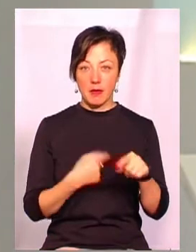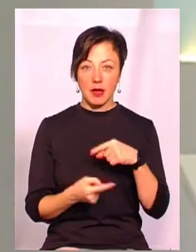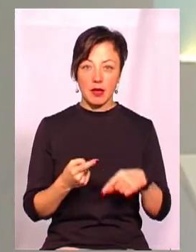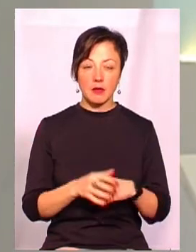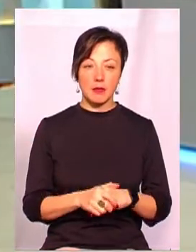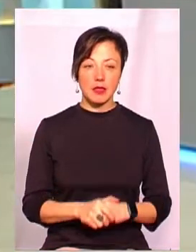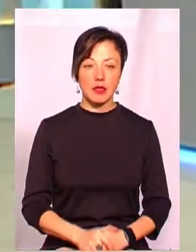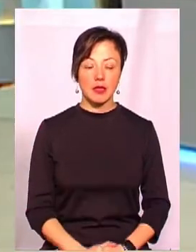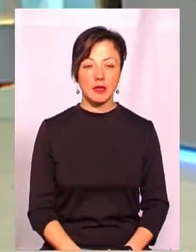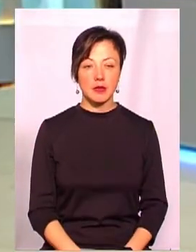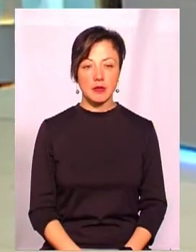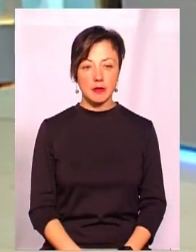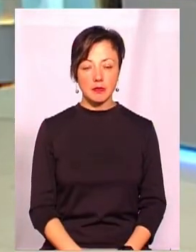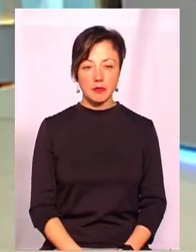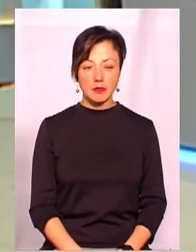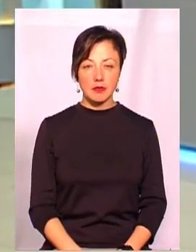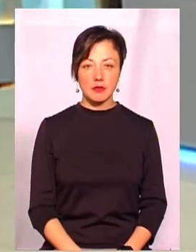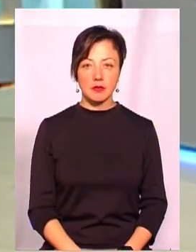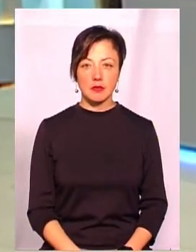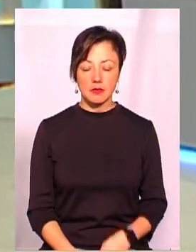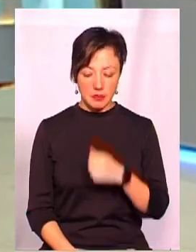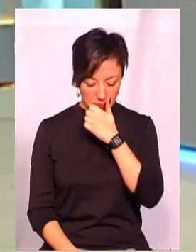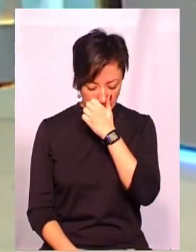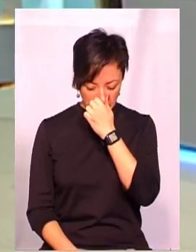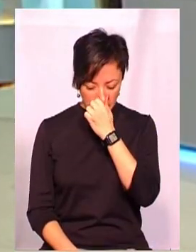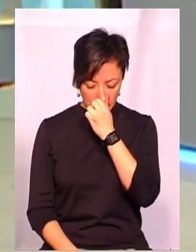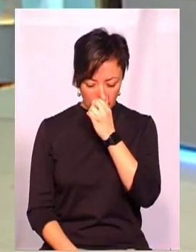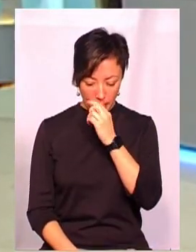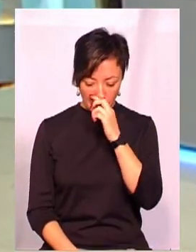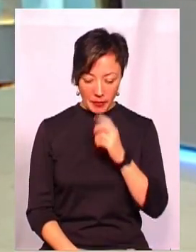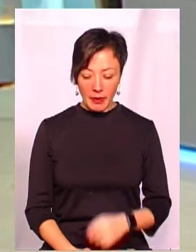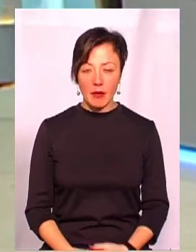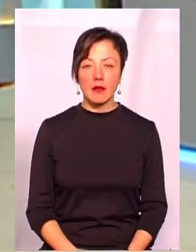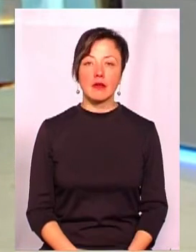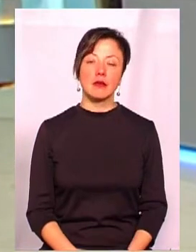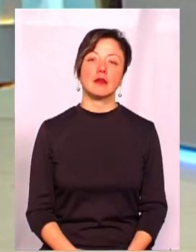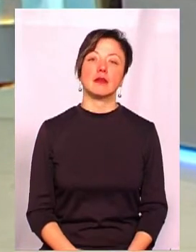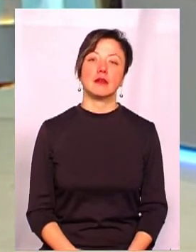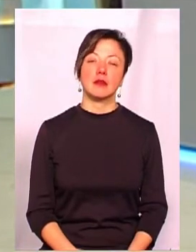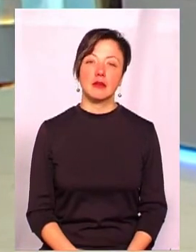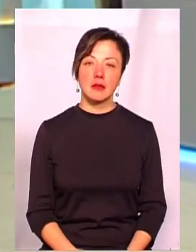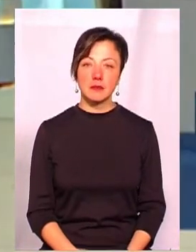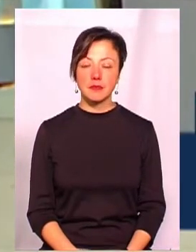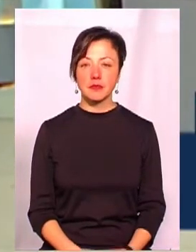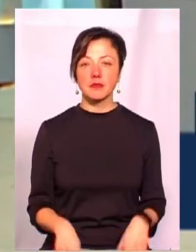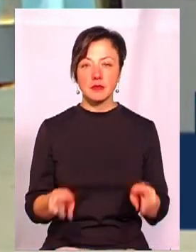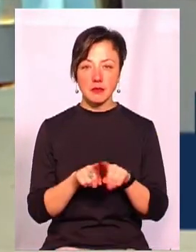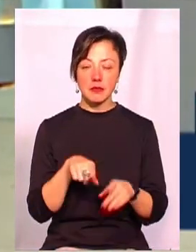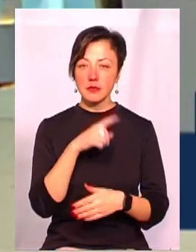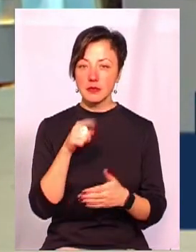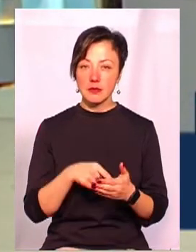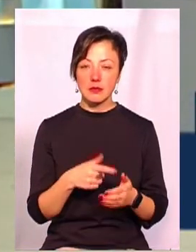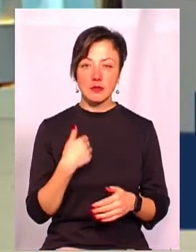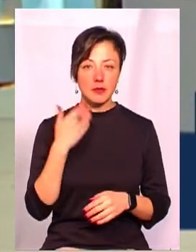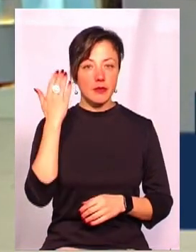особи-підприємець. Раз ми торкнулися вже, от, фізична особа-підприємець. Пані Оксано, до вас таке запитання. От